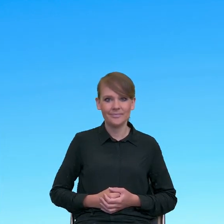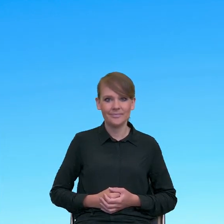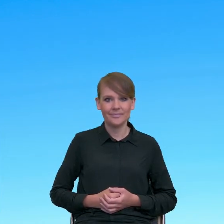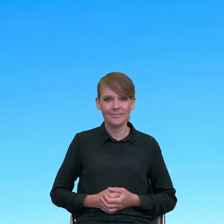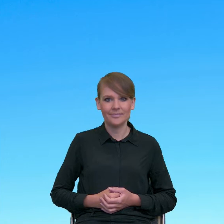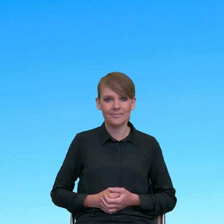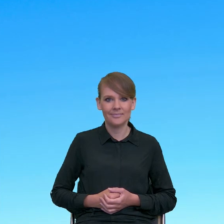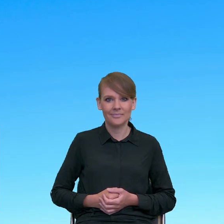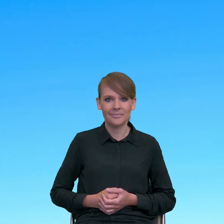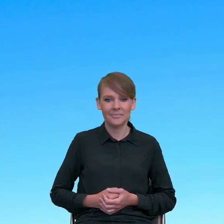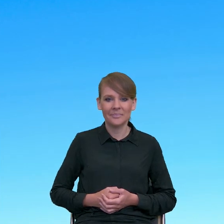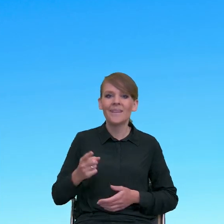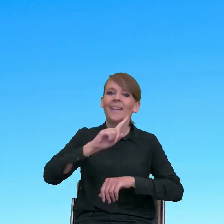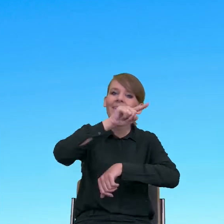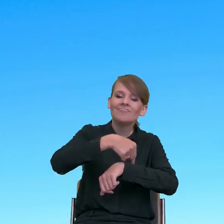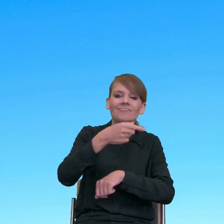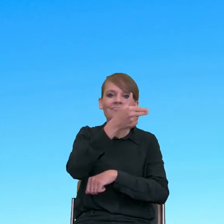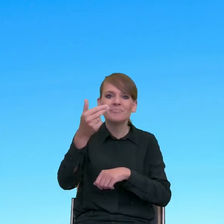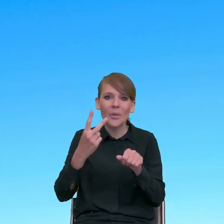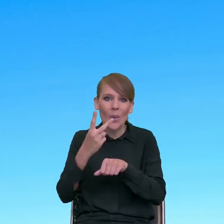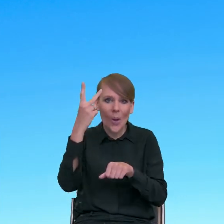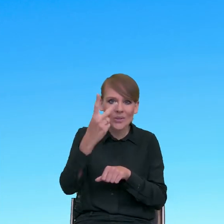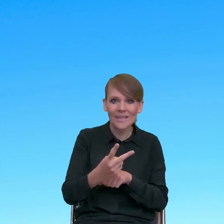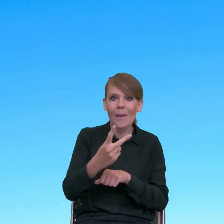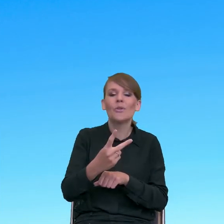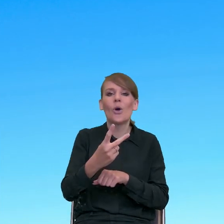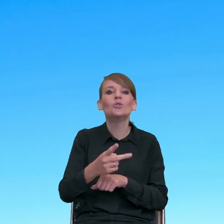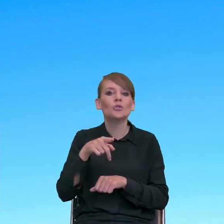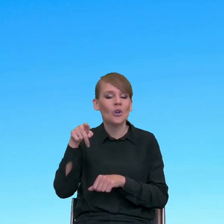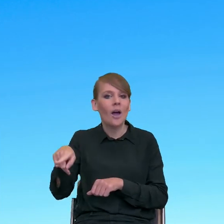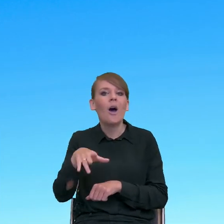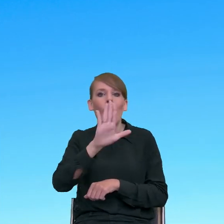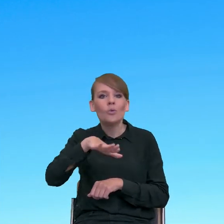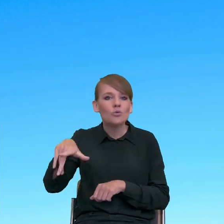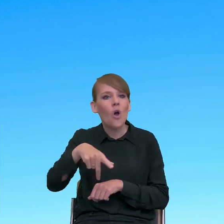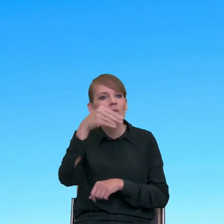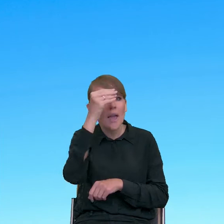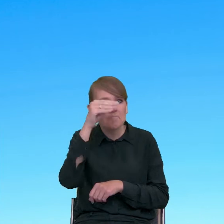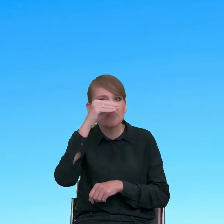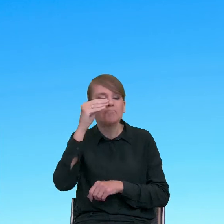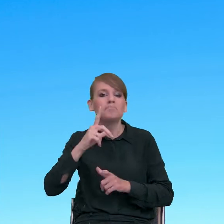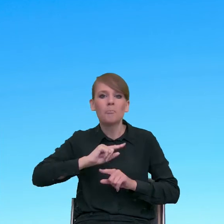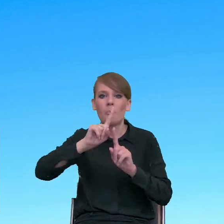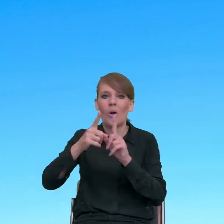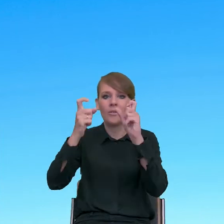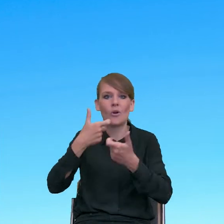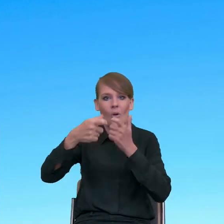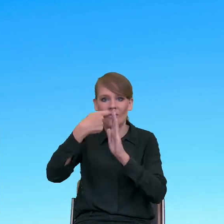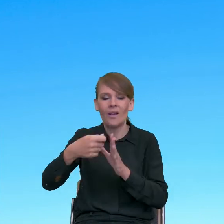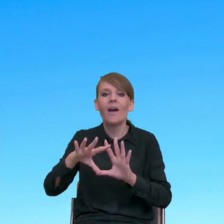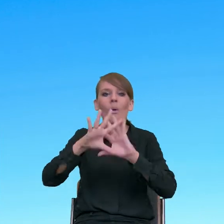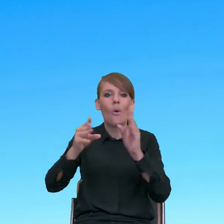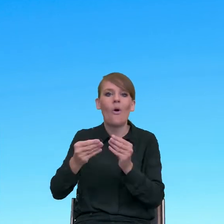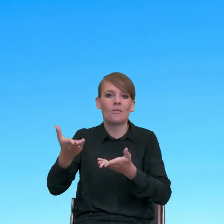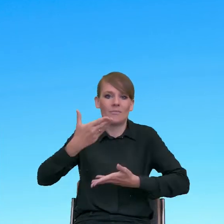I po udziale w lekcjach o dostępności uczniowie zaczęli przygotowywać filmy na ten temat. I łącznie otrzymaliśmy 88